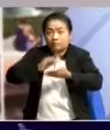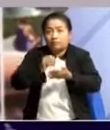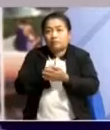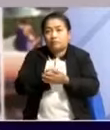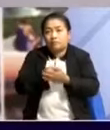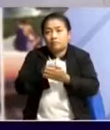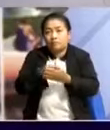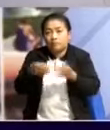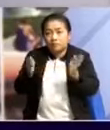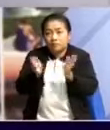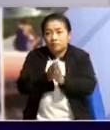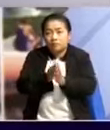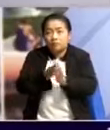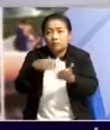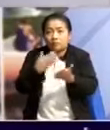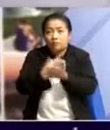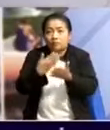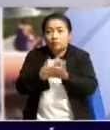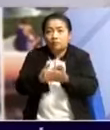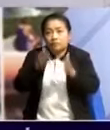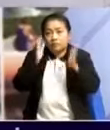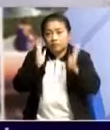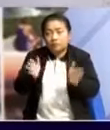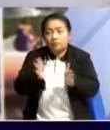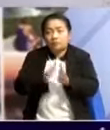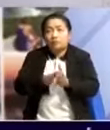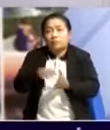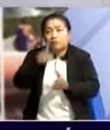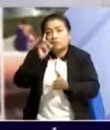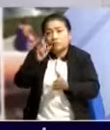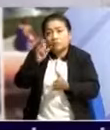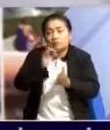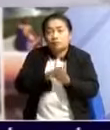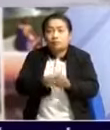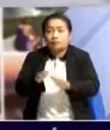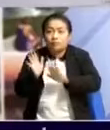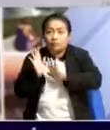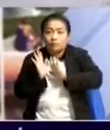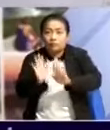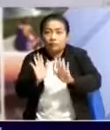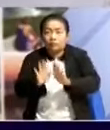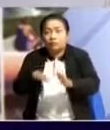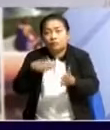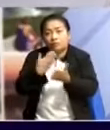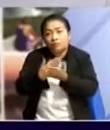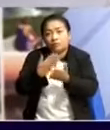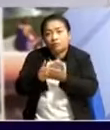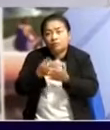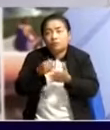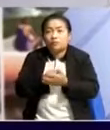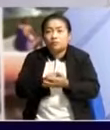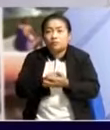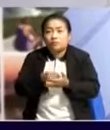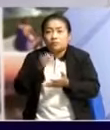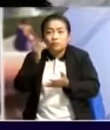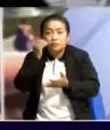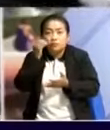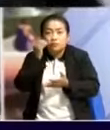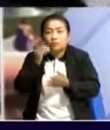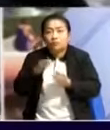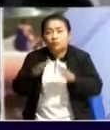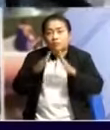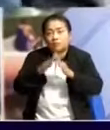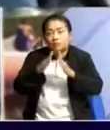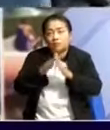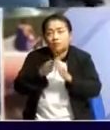นกลับไม่สามารถคืนผลกำไรให้ได้แล้วก็แจ้งว่าบ้านออมเงินบ้านแชร์เนี่ยล่มลงไปในที่สุดด้านของนายฤทธิพรก้อน